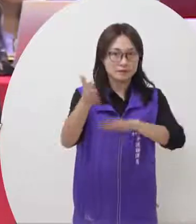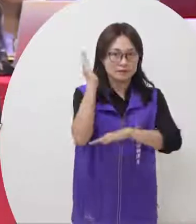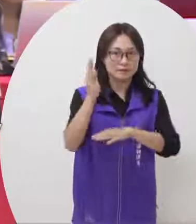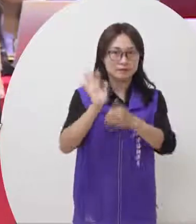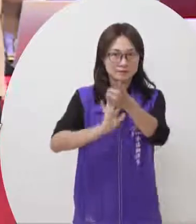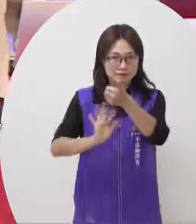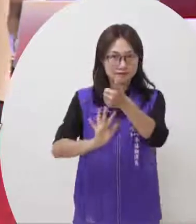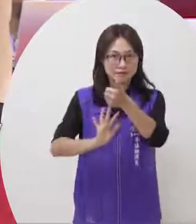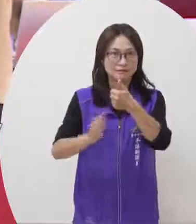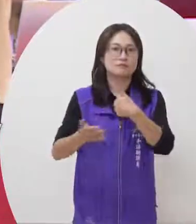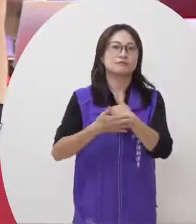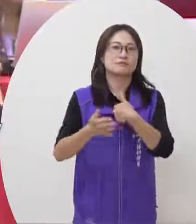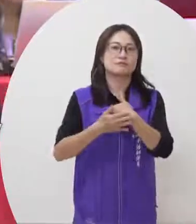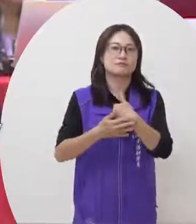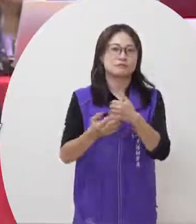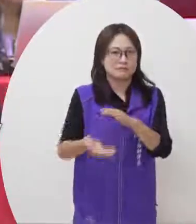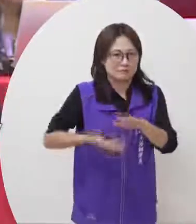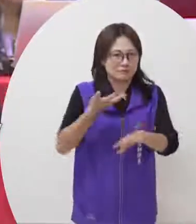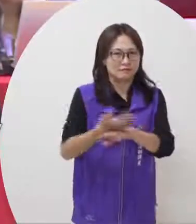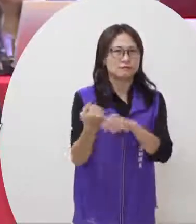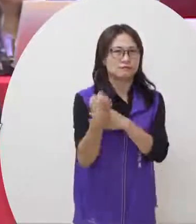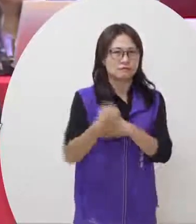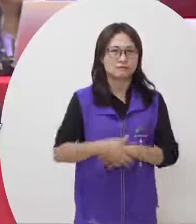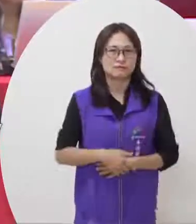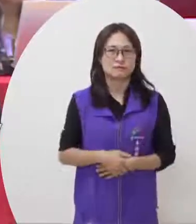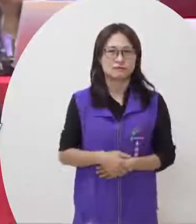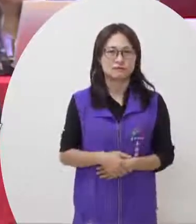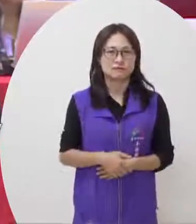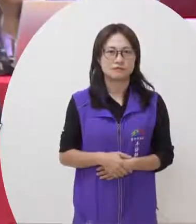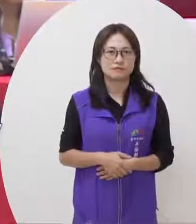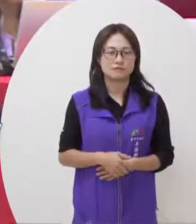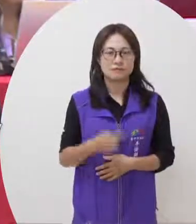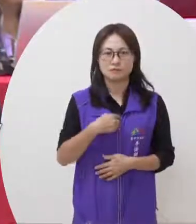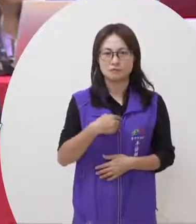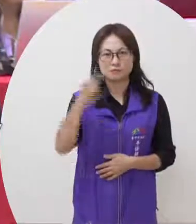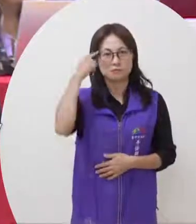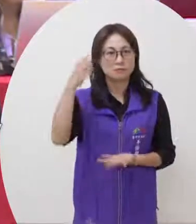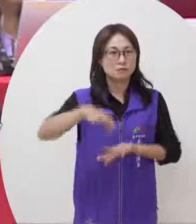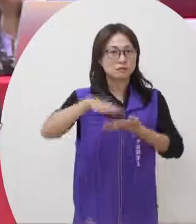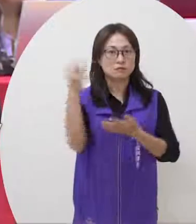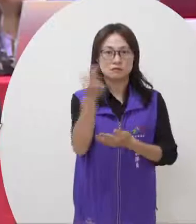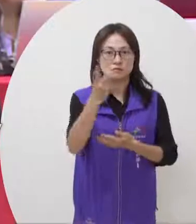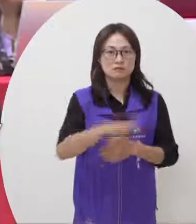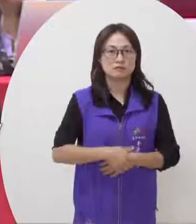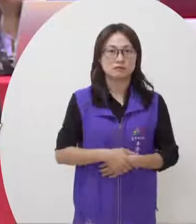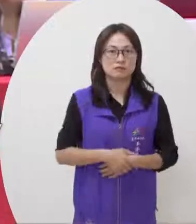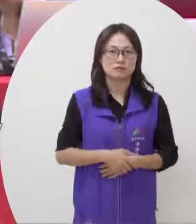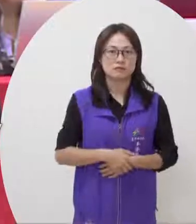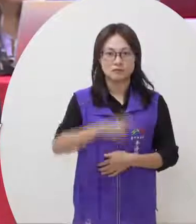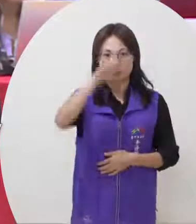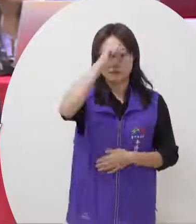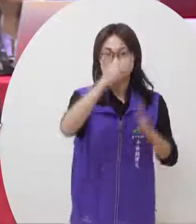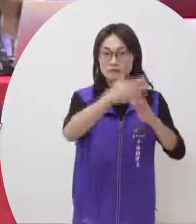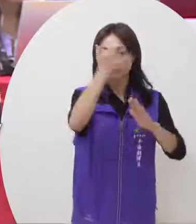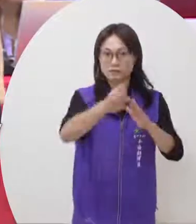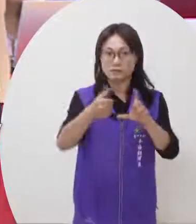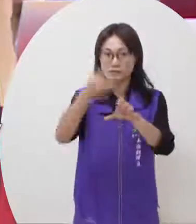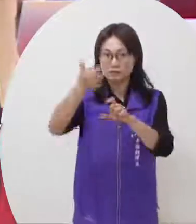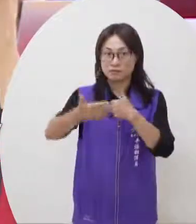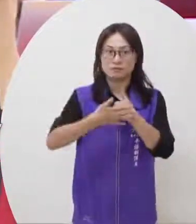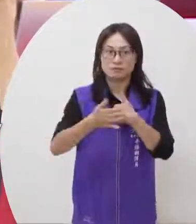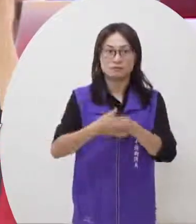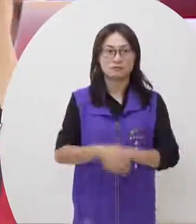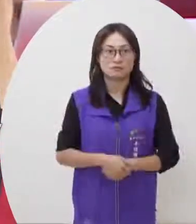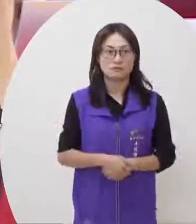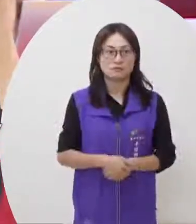所的用心和努力。那唯独这边下面有两点要请市长和区长能够来帮忙。第一